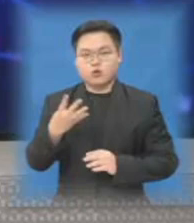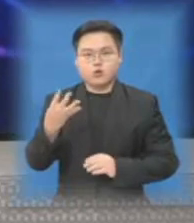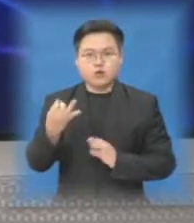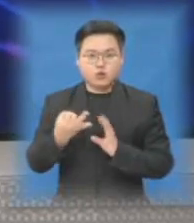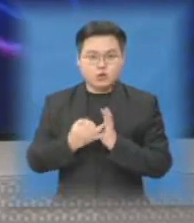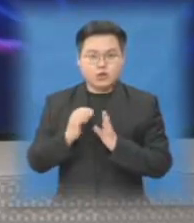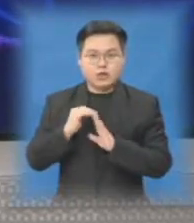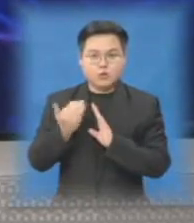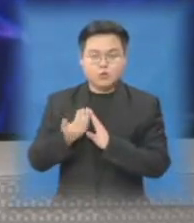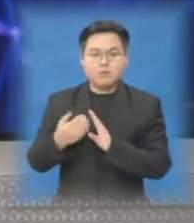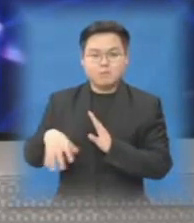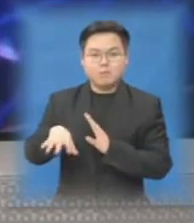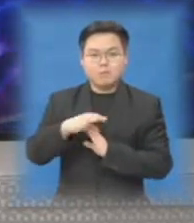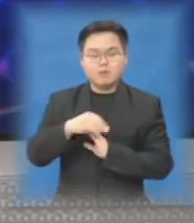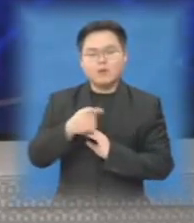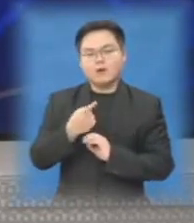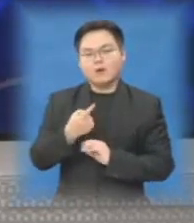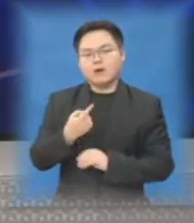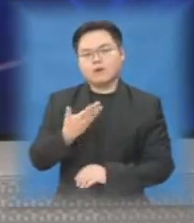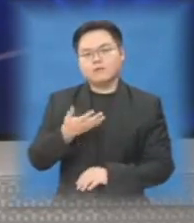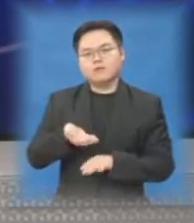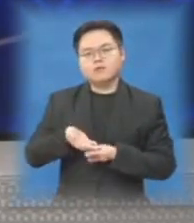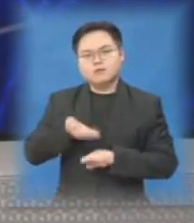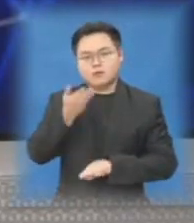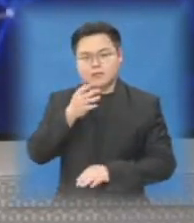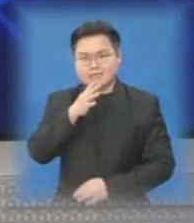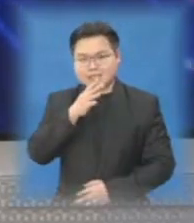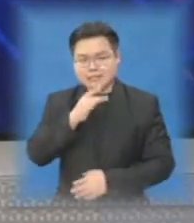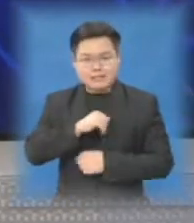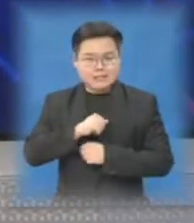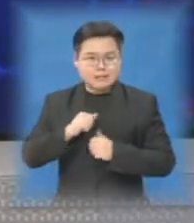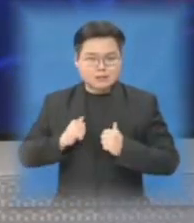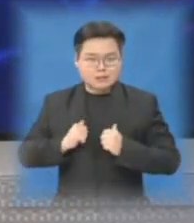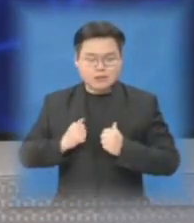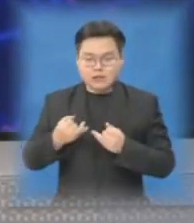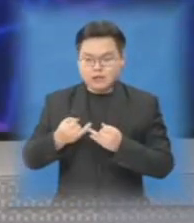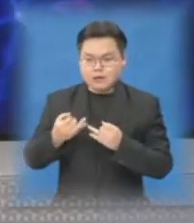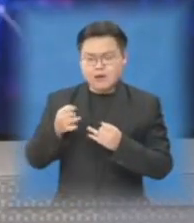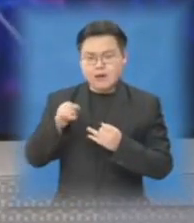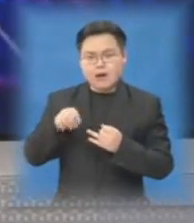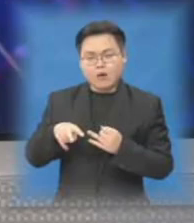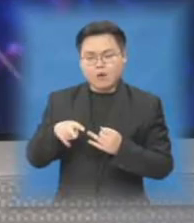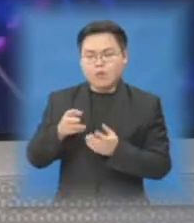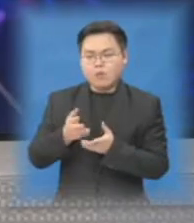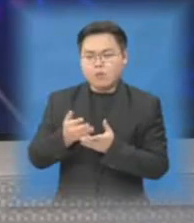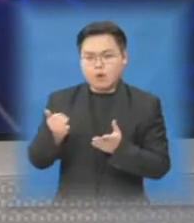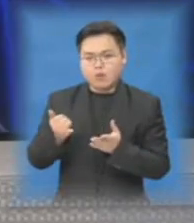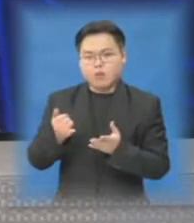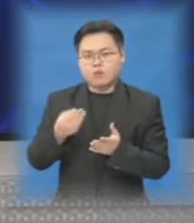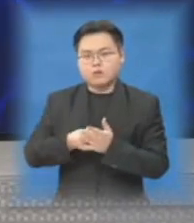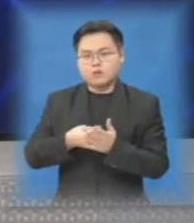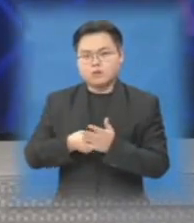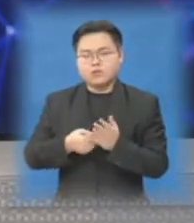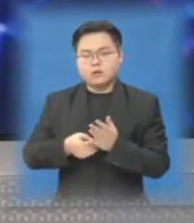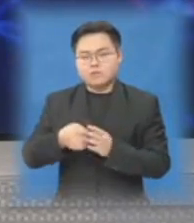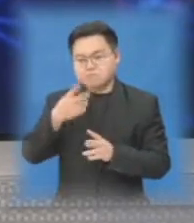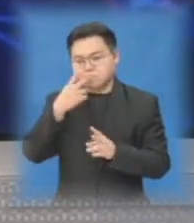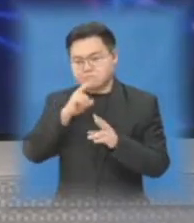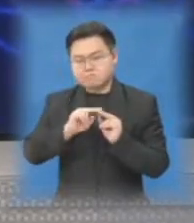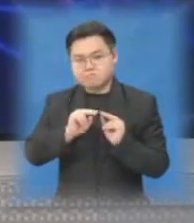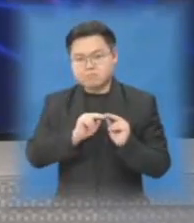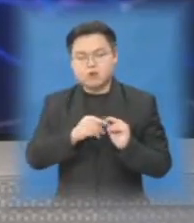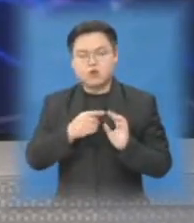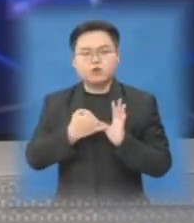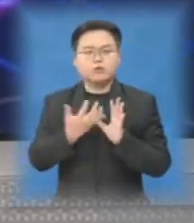43447 орох байна. За үүнээс 15 ба түүнээс дээш насны иргэдийн цахим аюулгүй байдлын ур чадварыг үнэлэх зорилгоор нийт